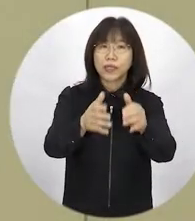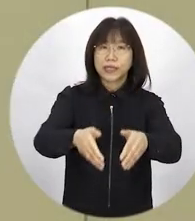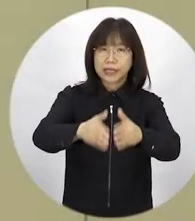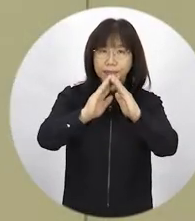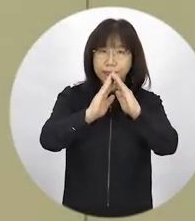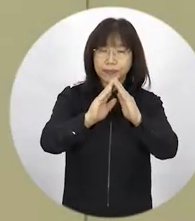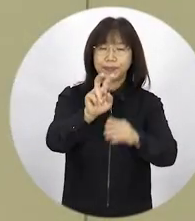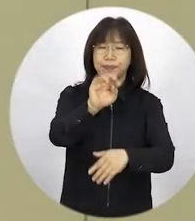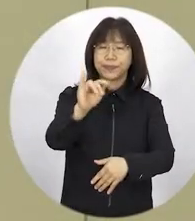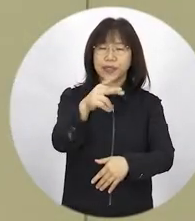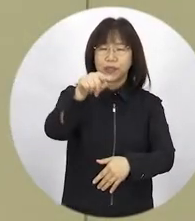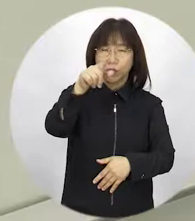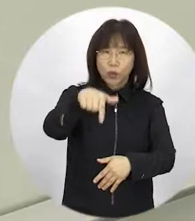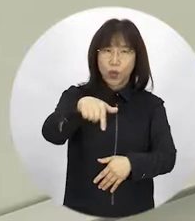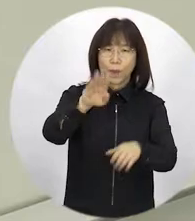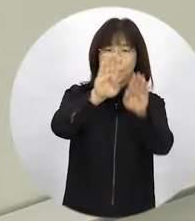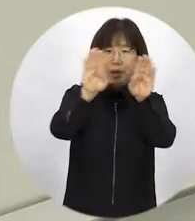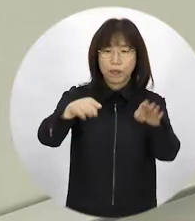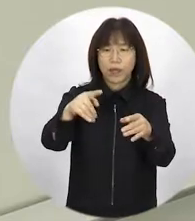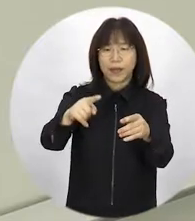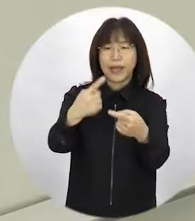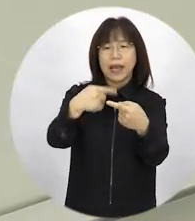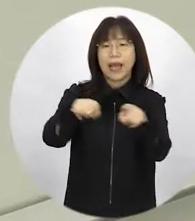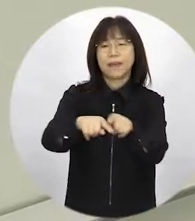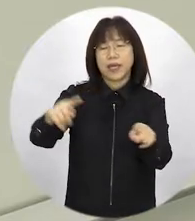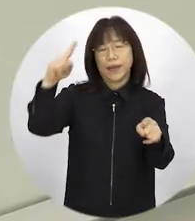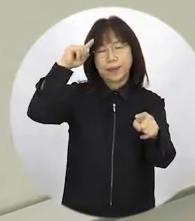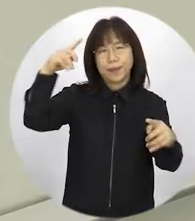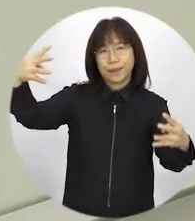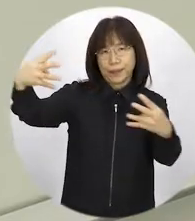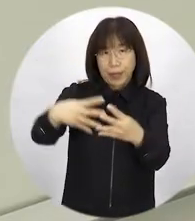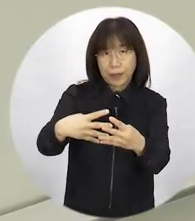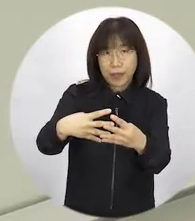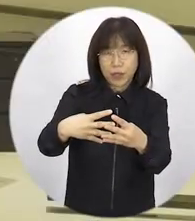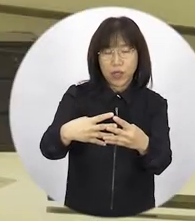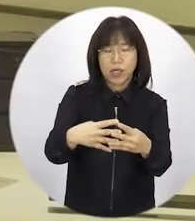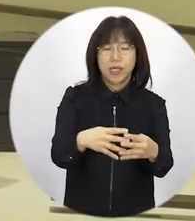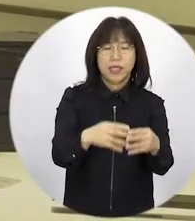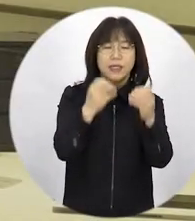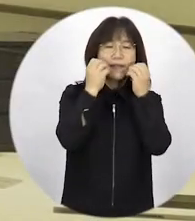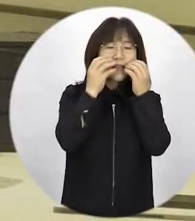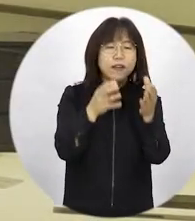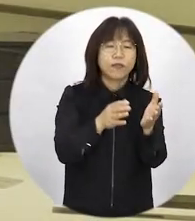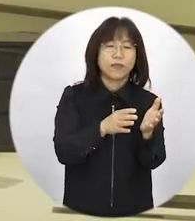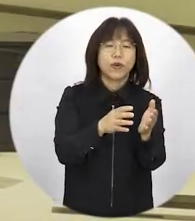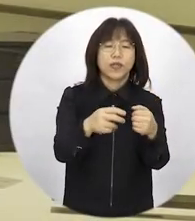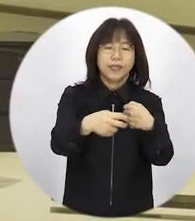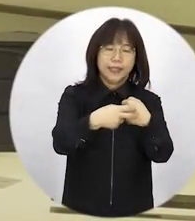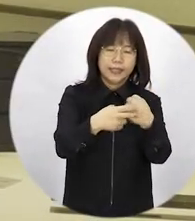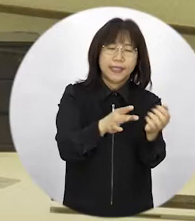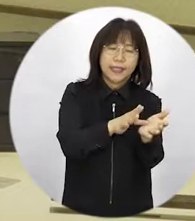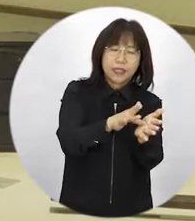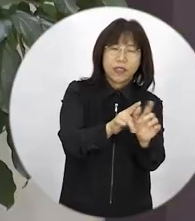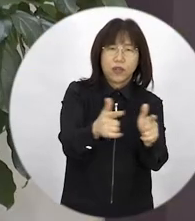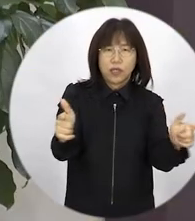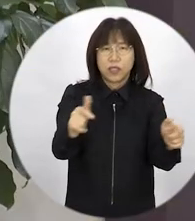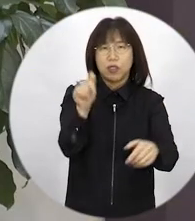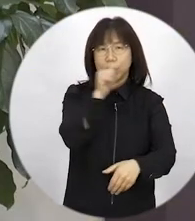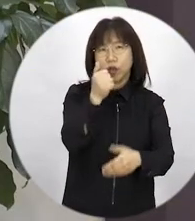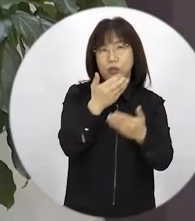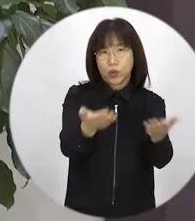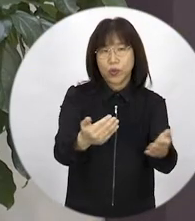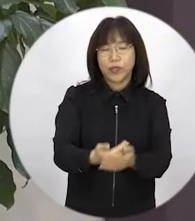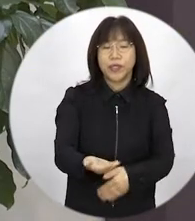박물관과 공동 기획을 하며 쉽게 접하기 어려운 다양한 옛 리 학기를 소개하고 있습니다 주일 요로